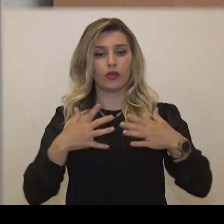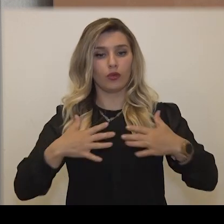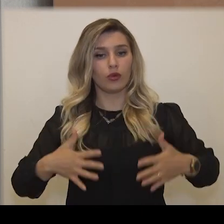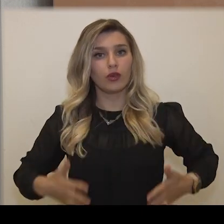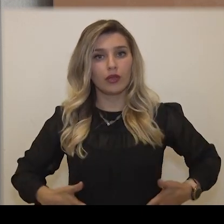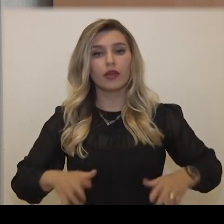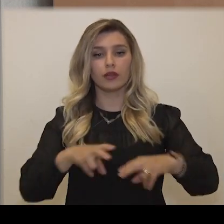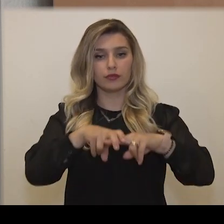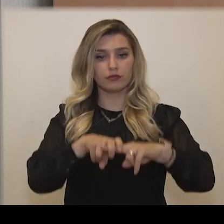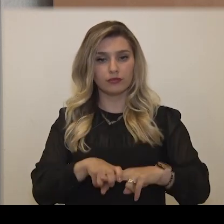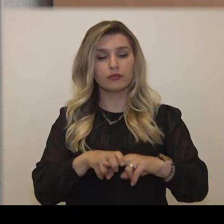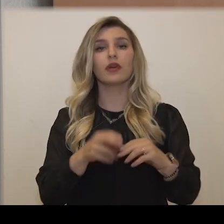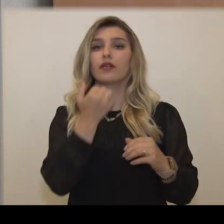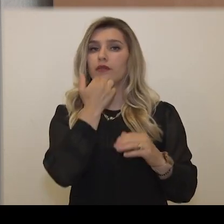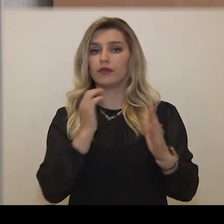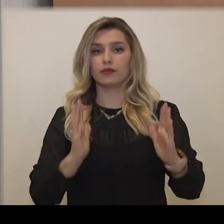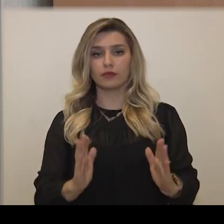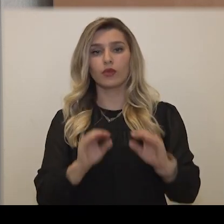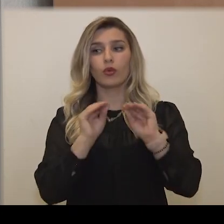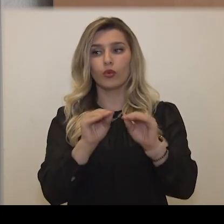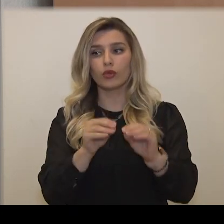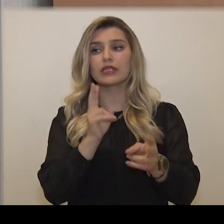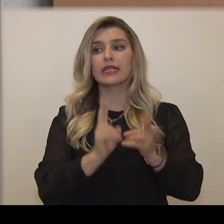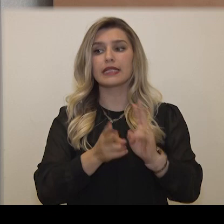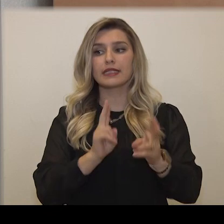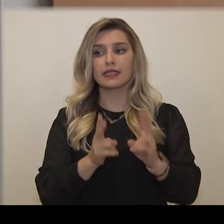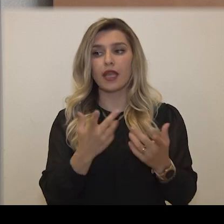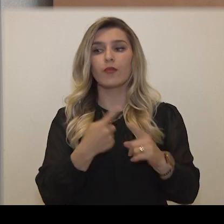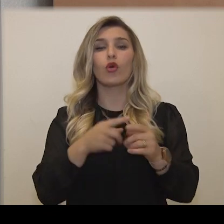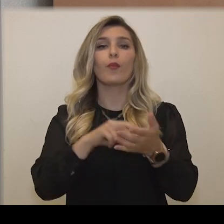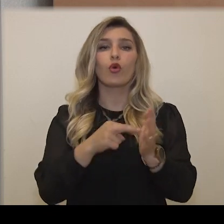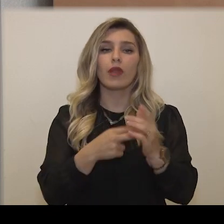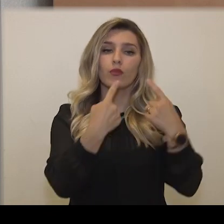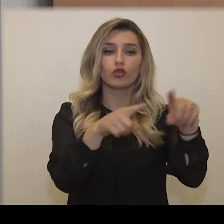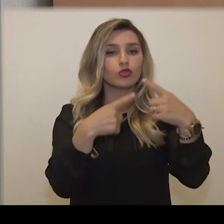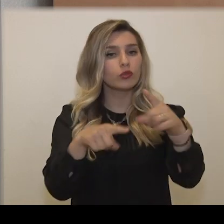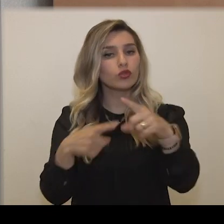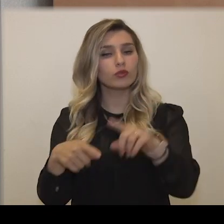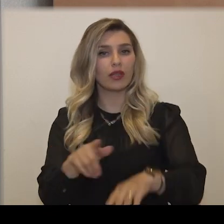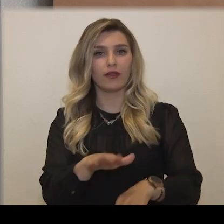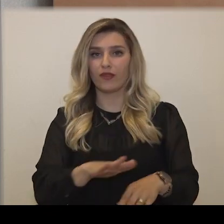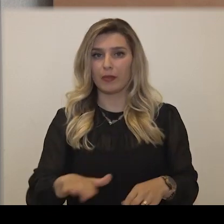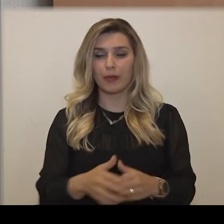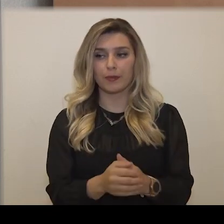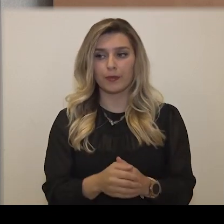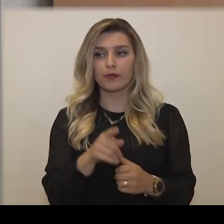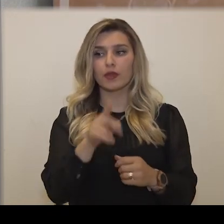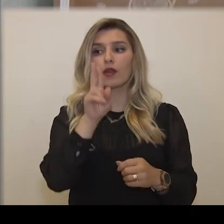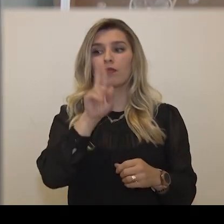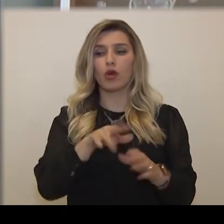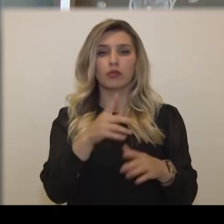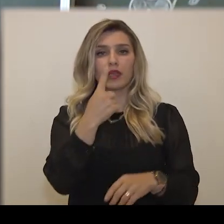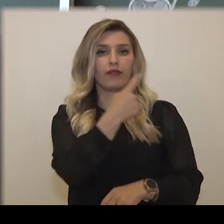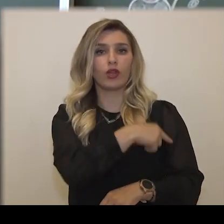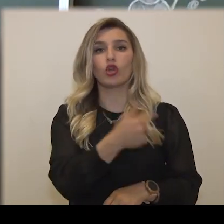trupit, qëndrimi i drejt, varet edhe për me qëfar probleme e pranë e fëmion. Me shkonja shkojmë afër një vjetë e